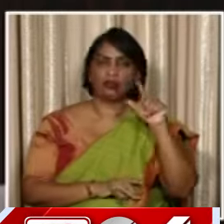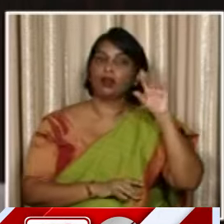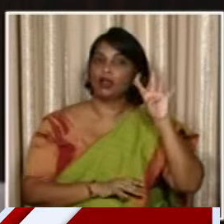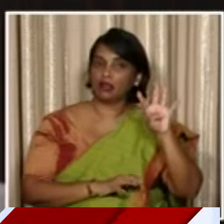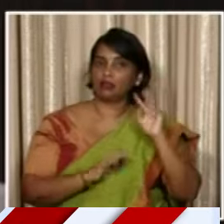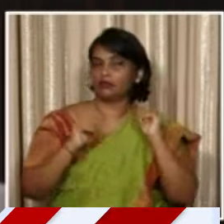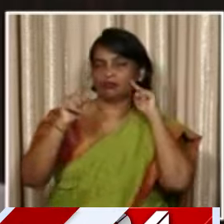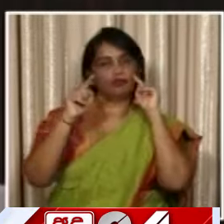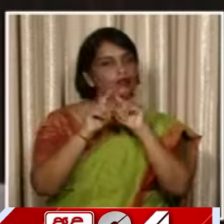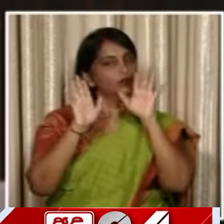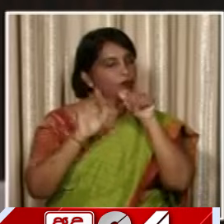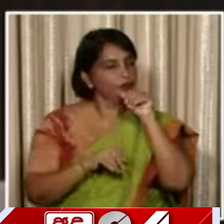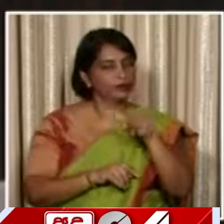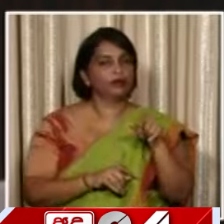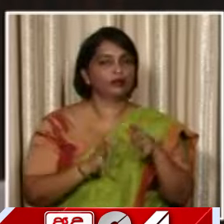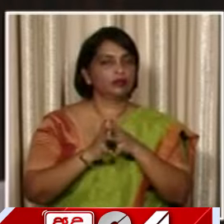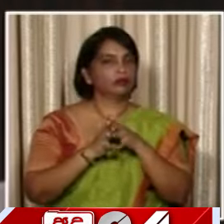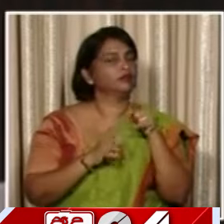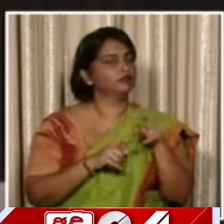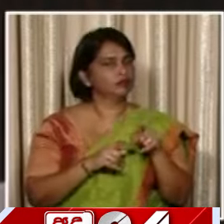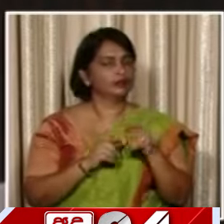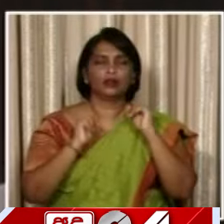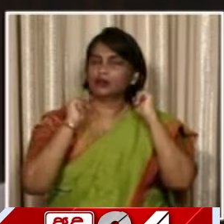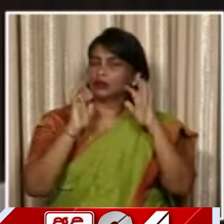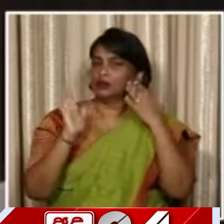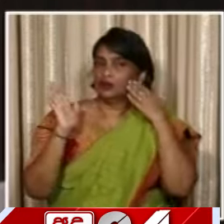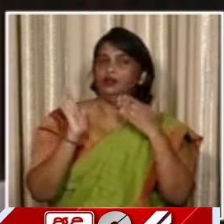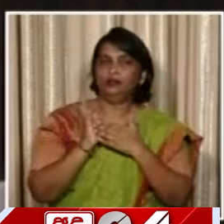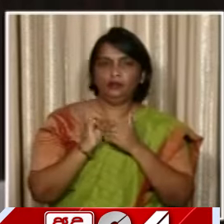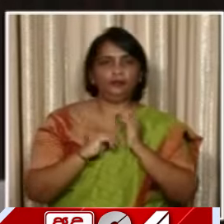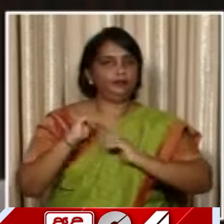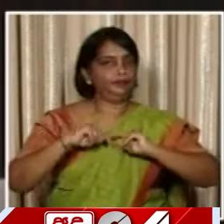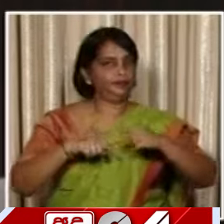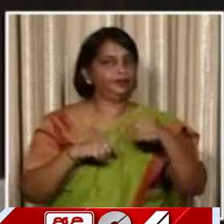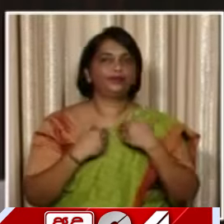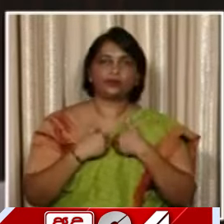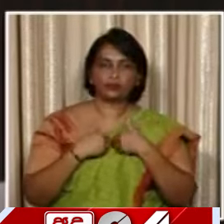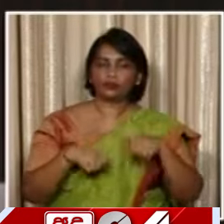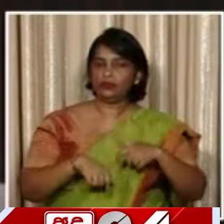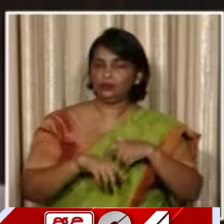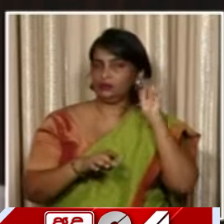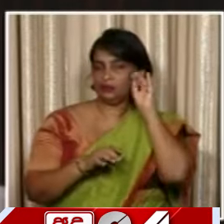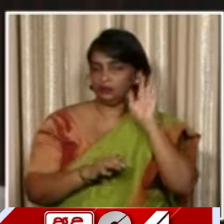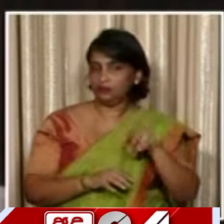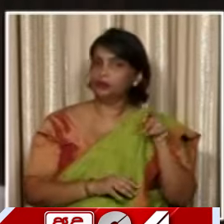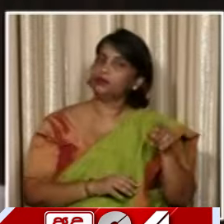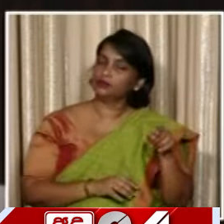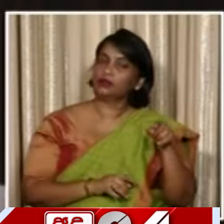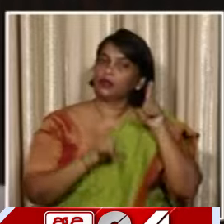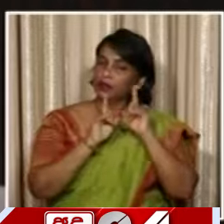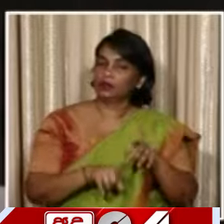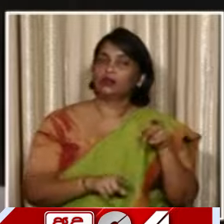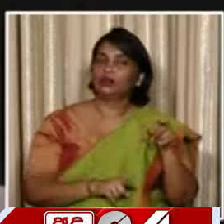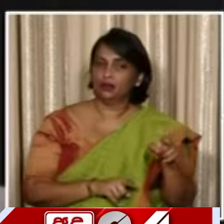63.4කට ළඟා වෙලා තියෙනවා. ඉතින් ඇත්තටම ඉතා සාධනීය කාර්ය සාධනයක් අපි මේ වෙලාවේ වාර්තා කරලා තියෙනවා. ඒ